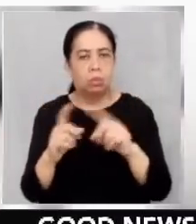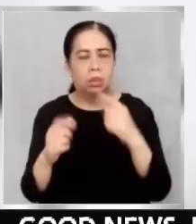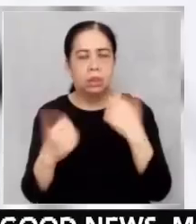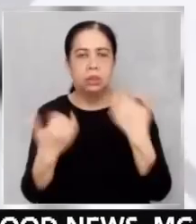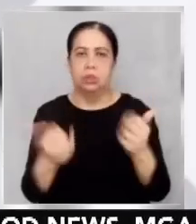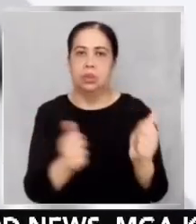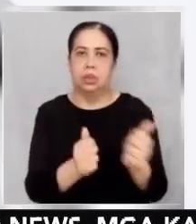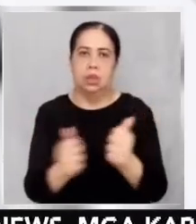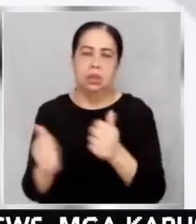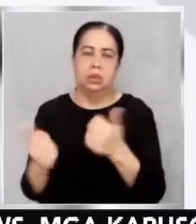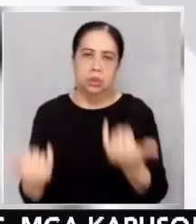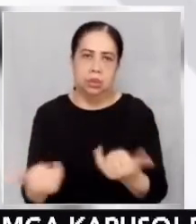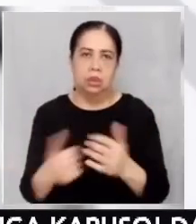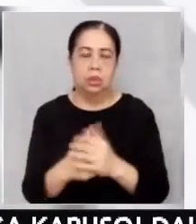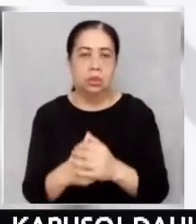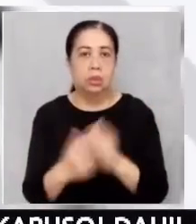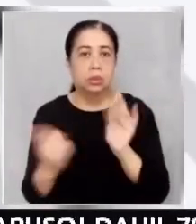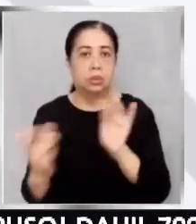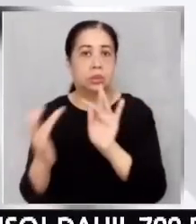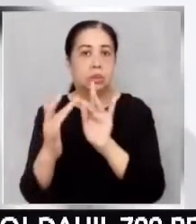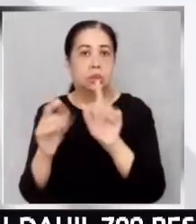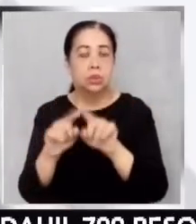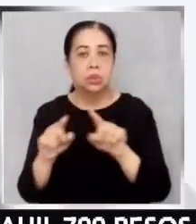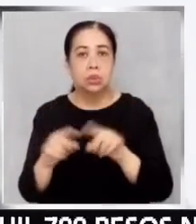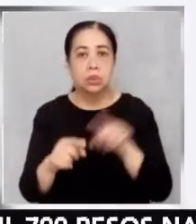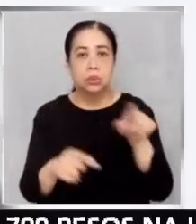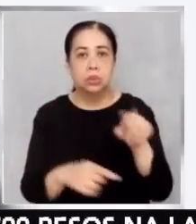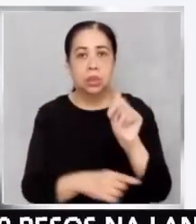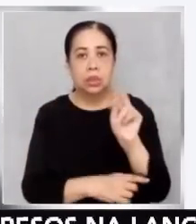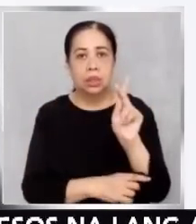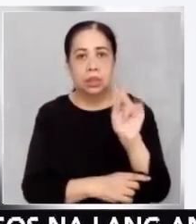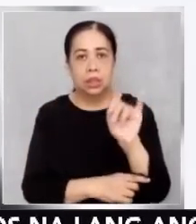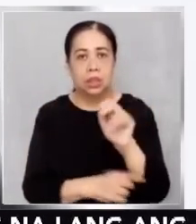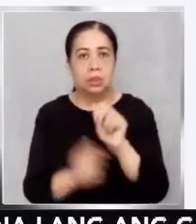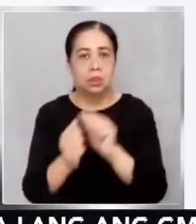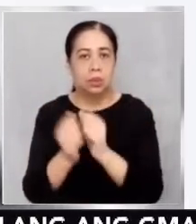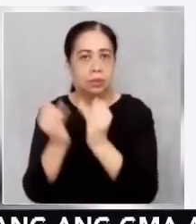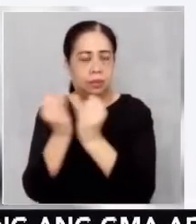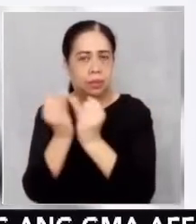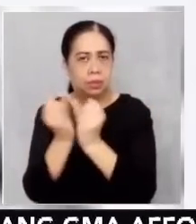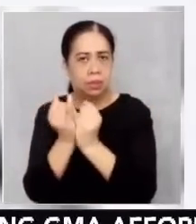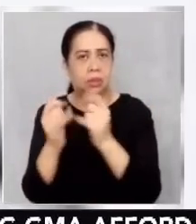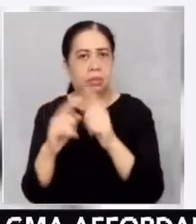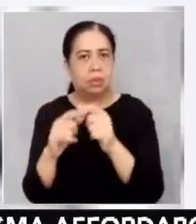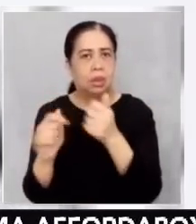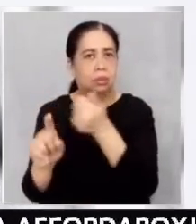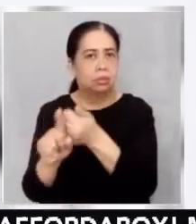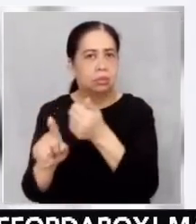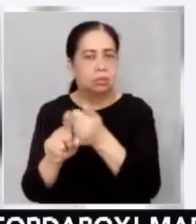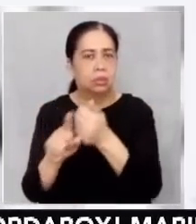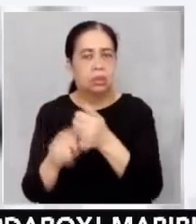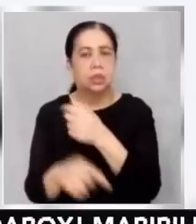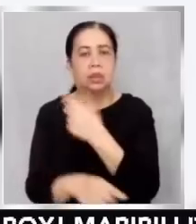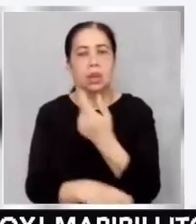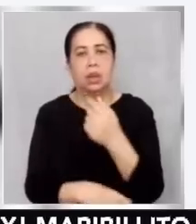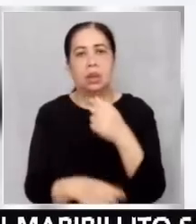ito. Nakikipag-ugnayan naman daw ang NKTI sa PhilHealth bagaman nasa kamay na daw ng mga PhilHealth evaluators ang desisyon at